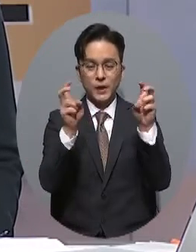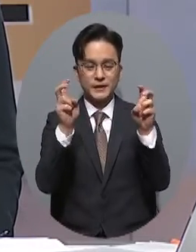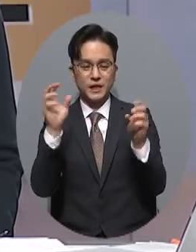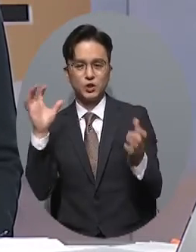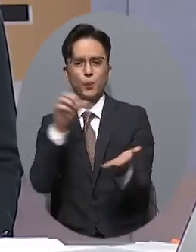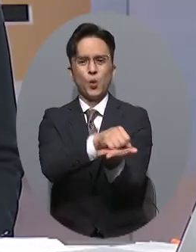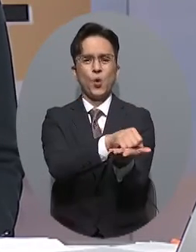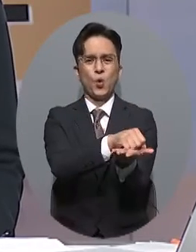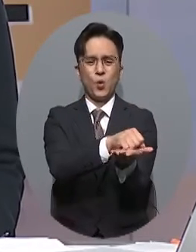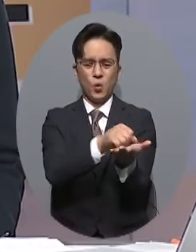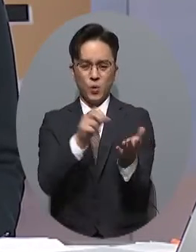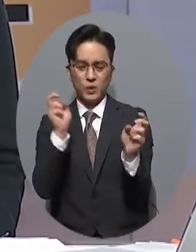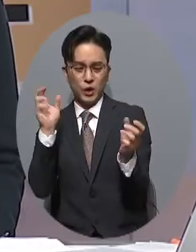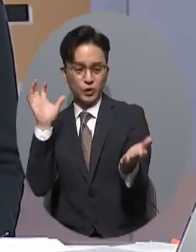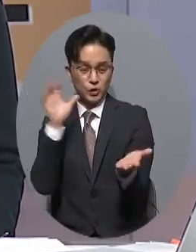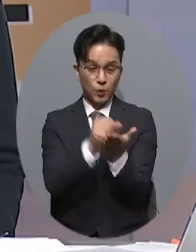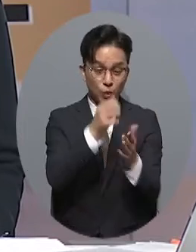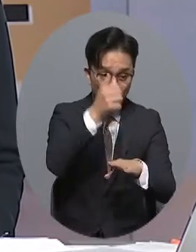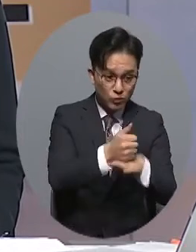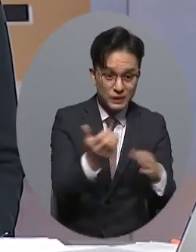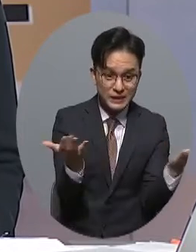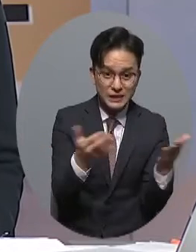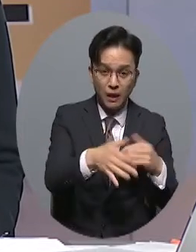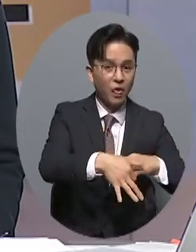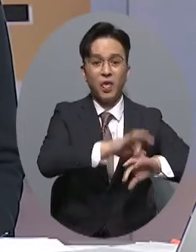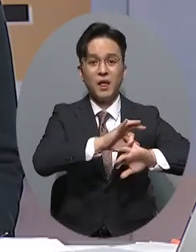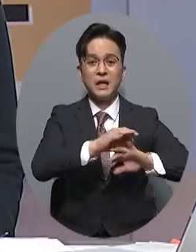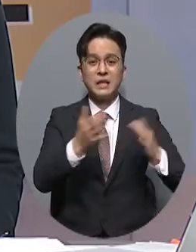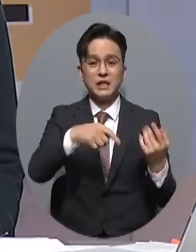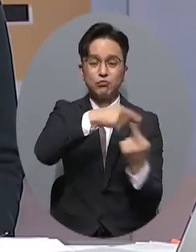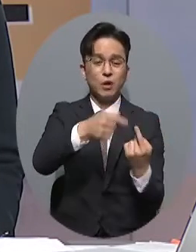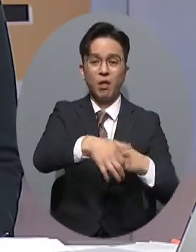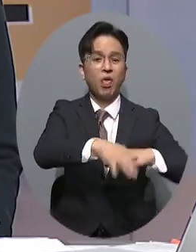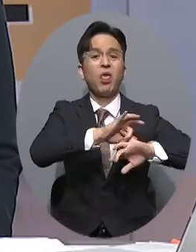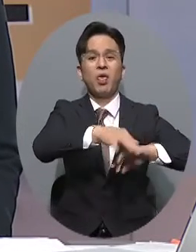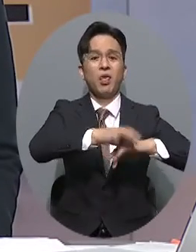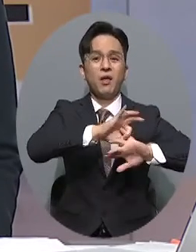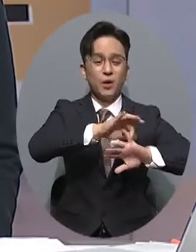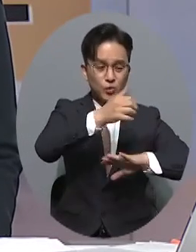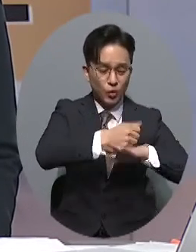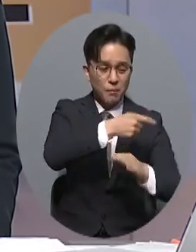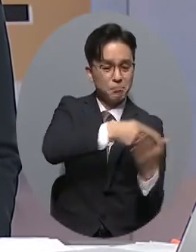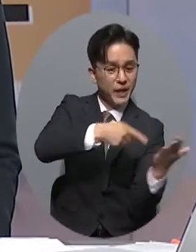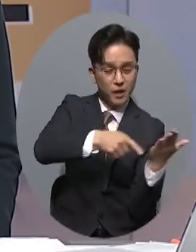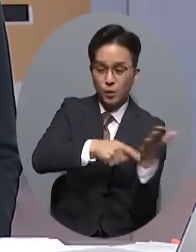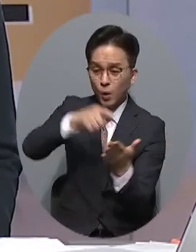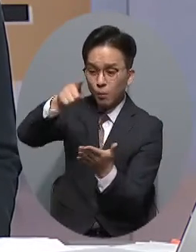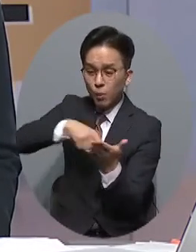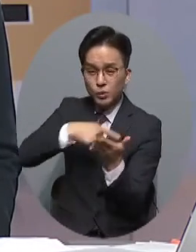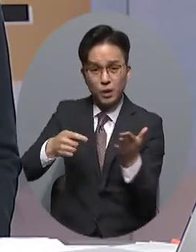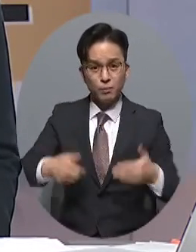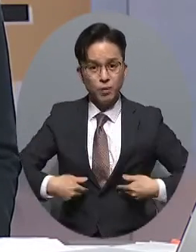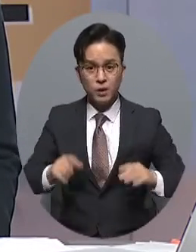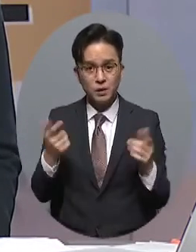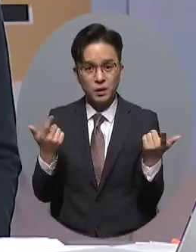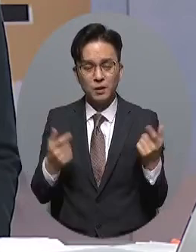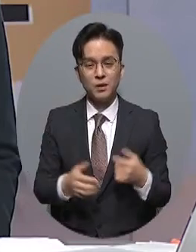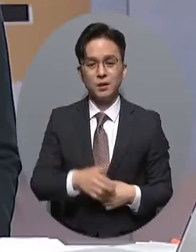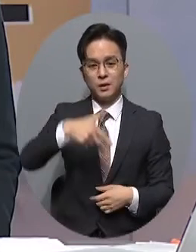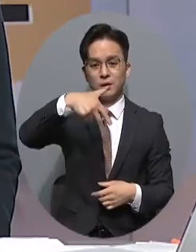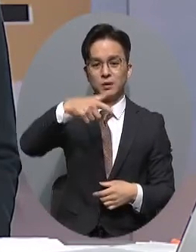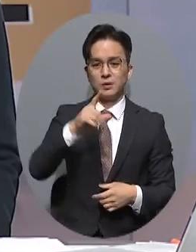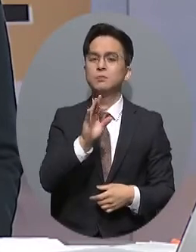한 것이지 단순히 파업을 해서 그렇습니다 손해배상청구라는 건 아니다 이렇게 지적하는 부분도 있어요 사실